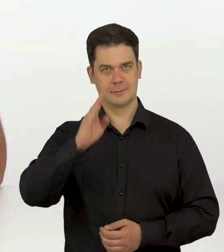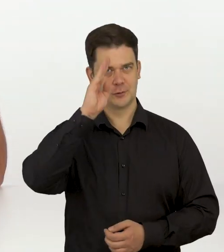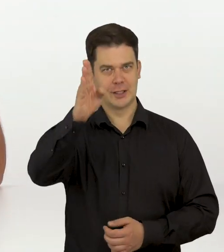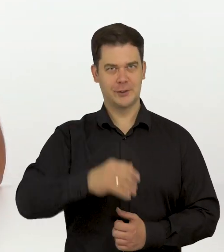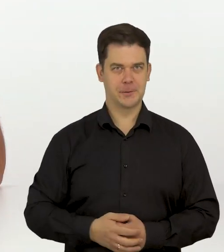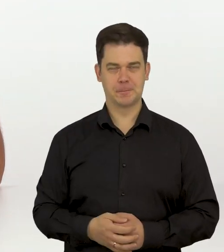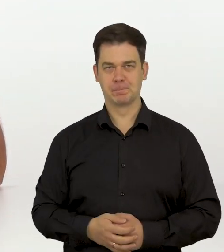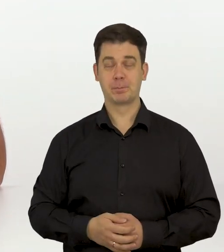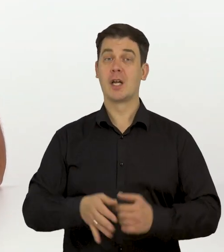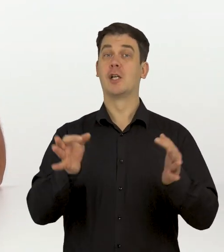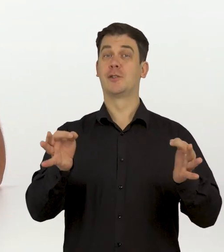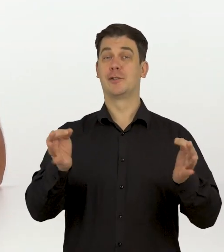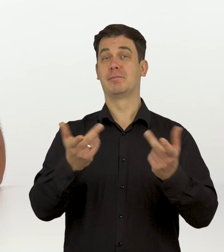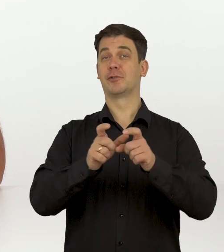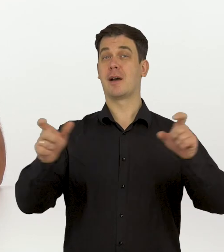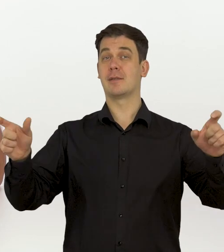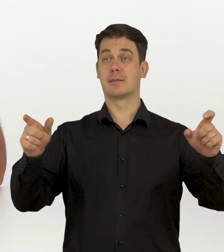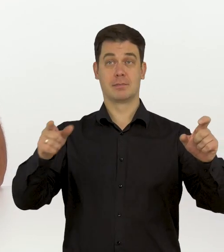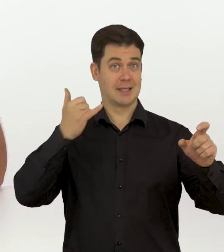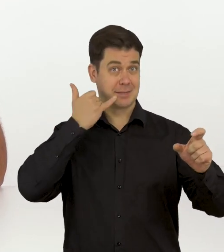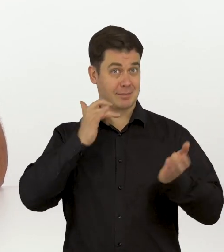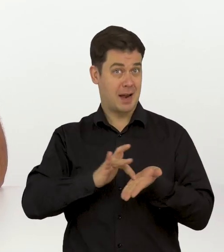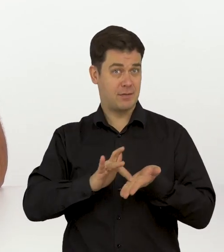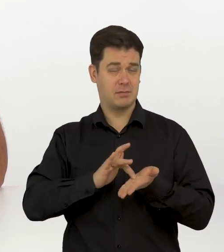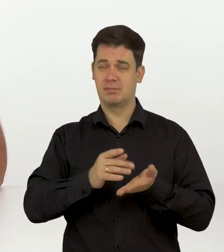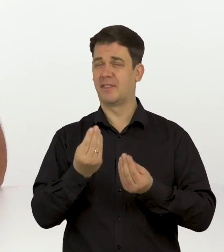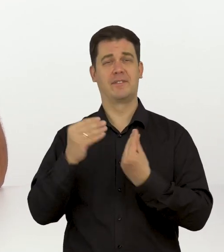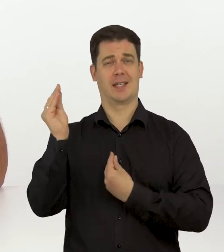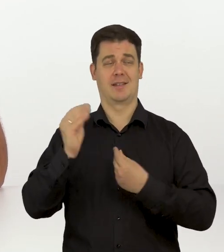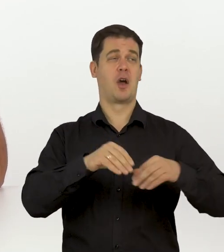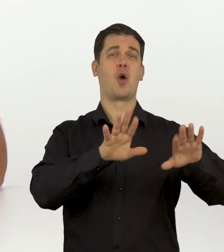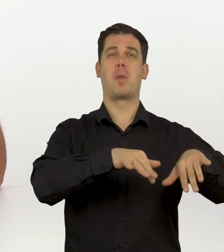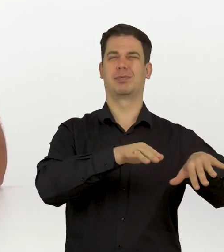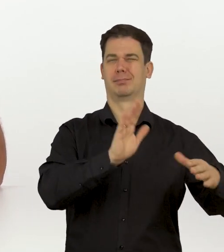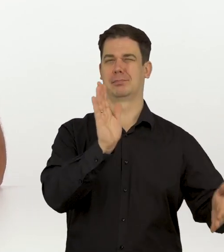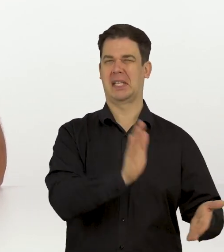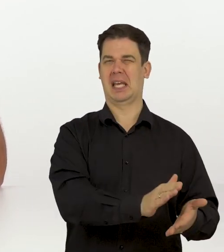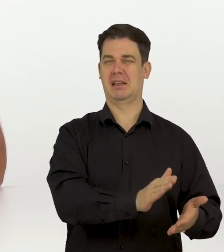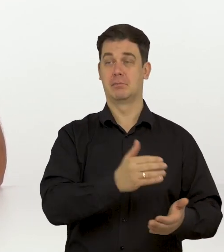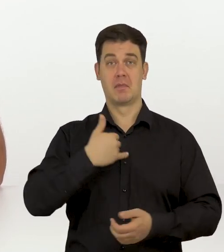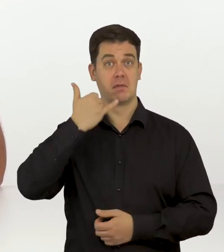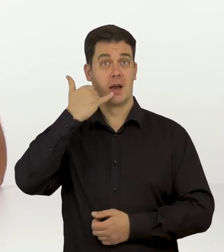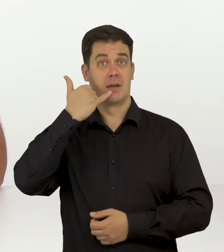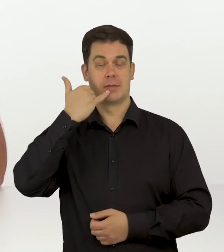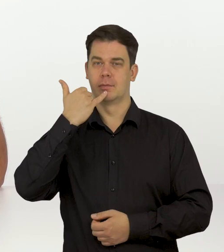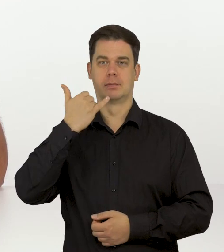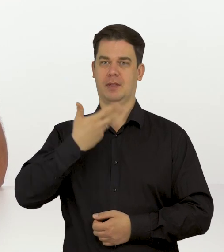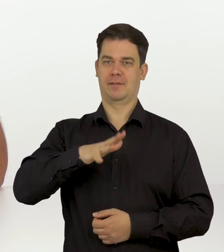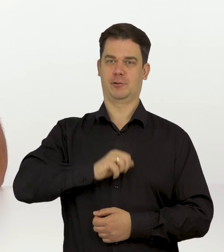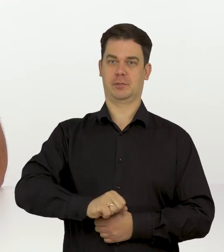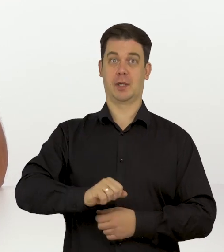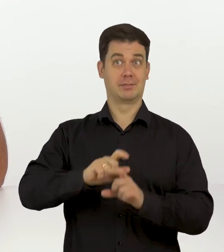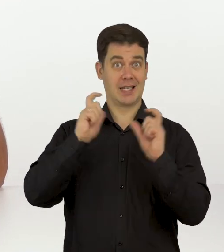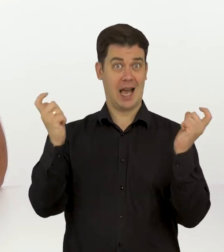Cześć! W dzisiejszych czasach ze smartfonów korzystamy częściej niż z komputerów. Czasami nasz smartfon może nie wytrzymać całego dnia